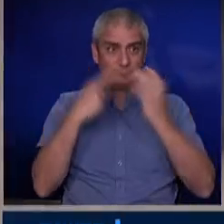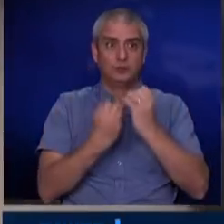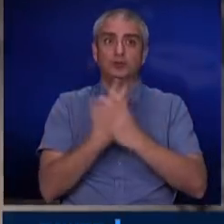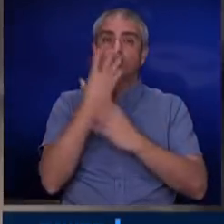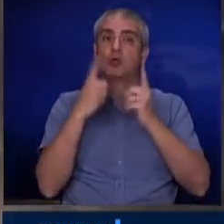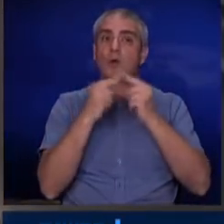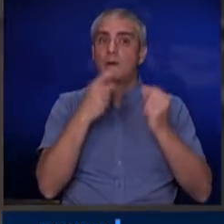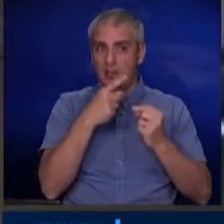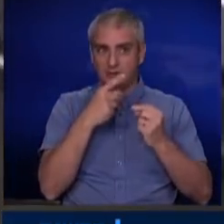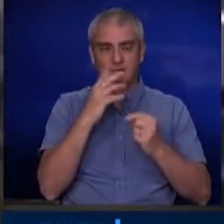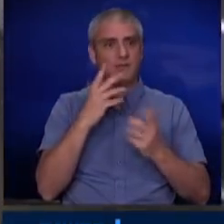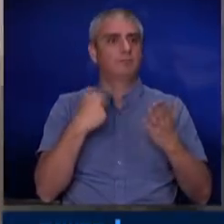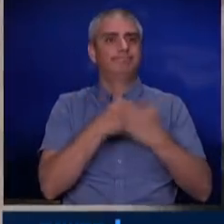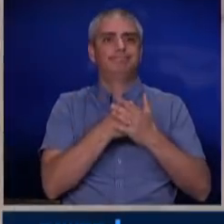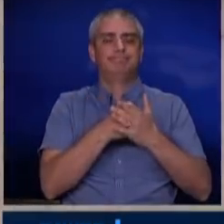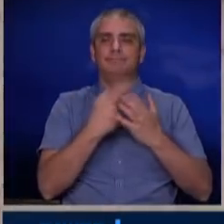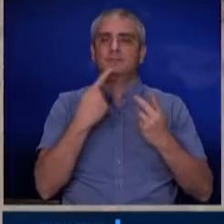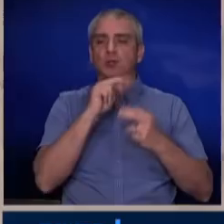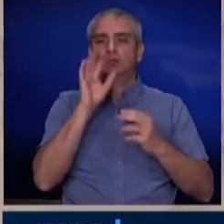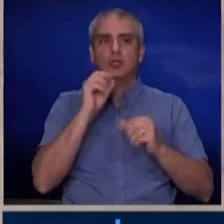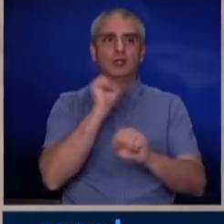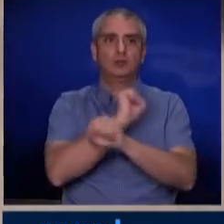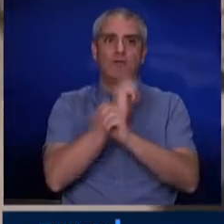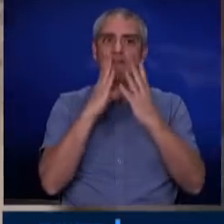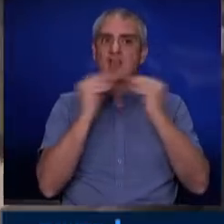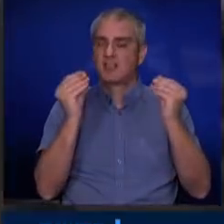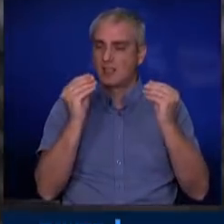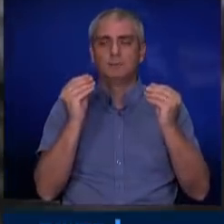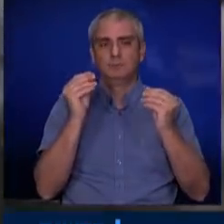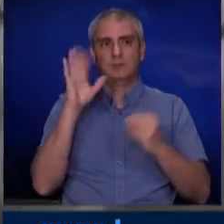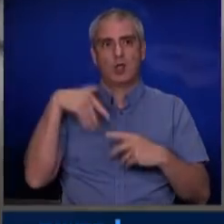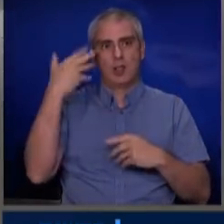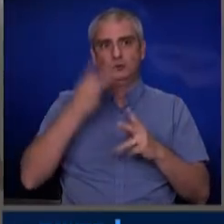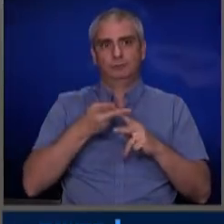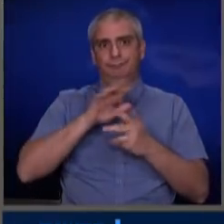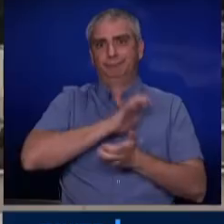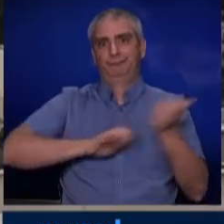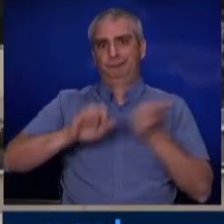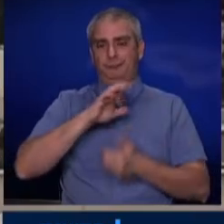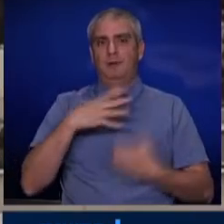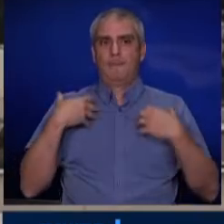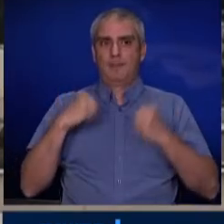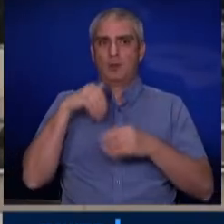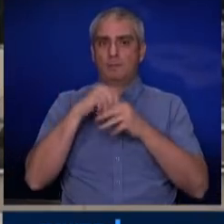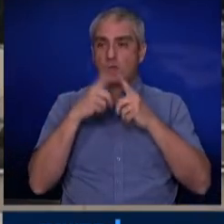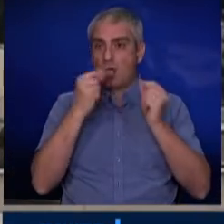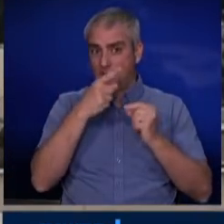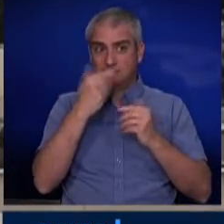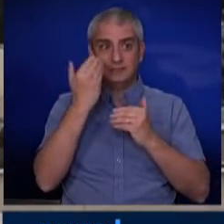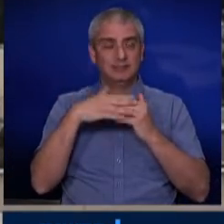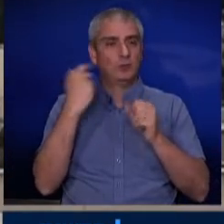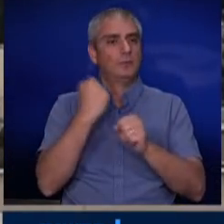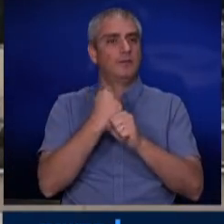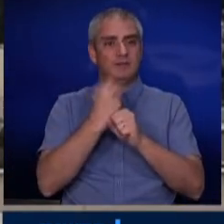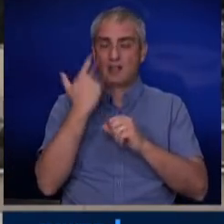הרצועה והמבוי הסתום בסוגיית השבויים והנעדרים הלולים להוביל להסלמה ביטחונית בעזה. בסיום מבצע שומר